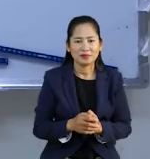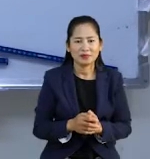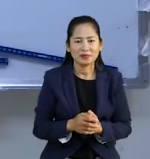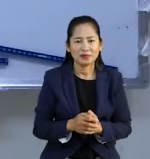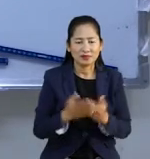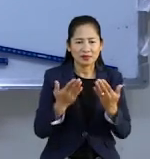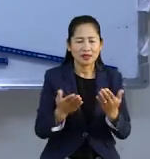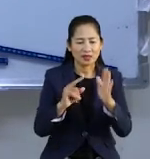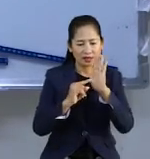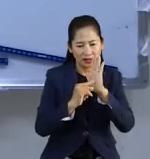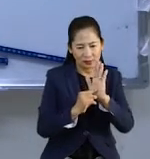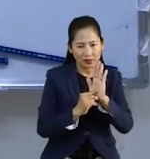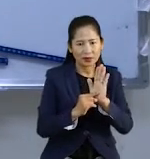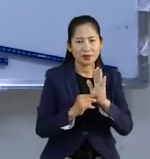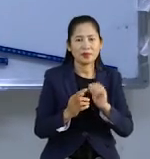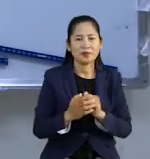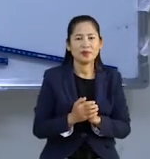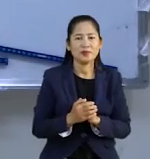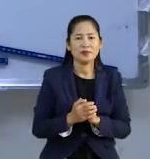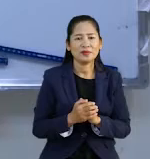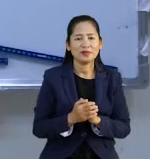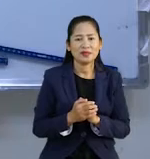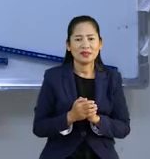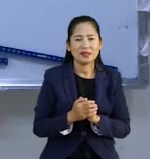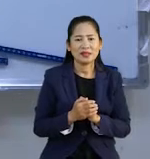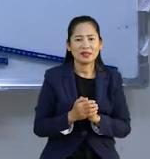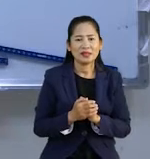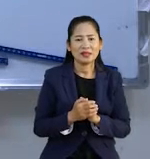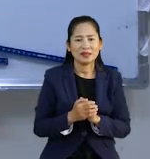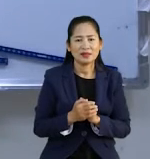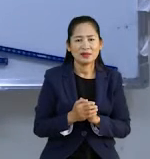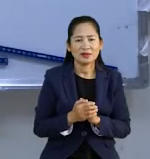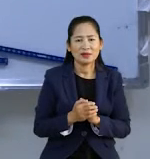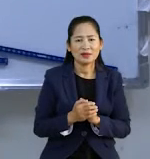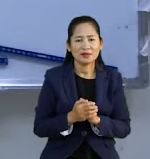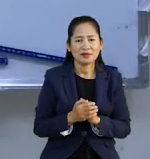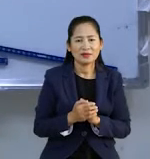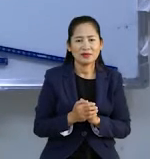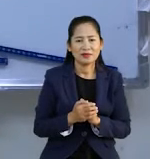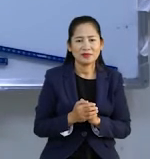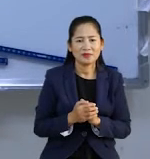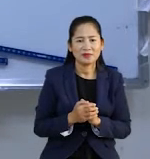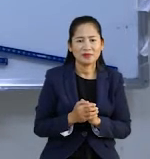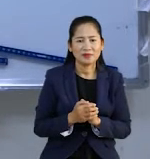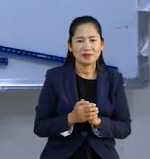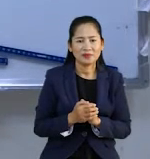บาดนี่คือจิ๋วตีหอในเมรีนดอกบอเยิ้ง